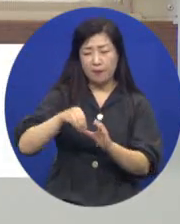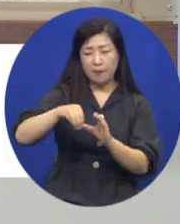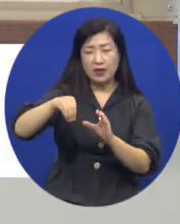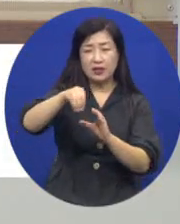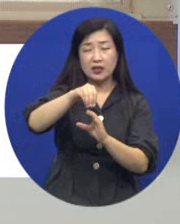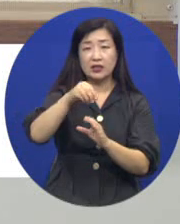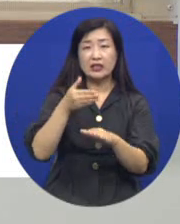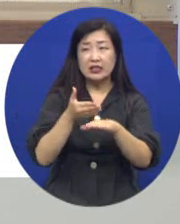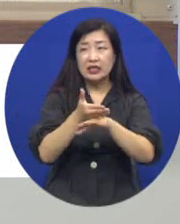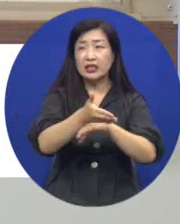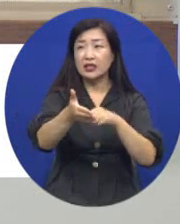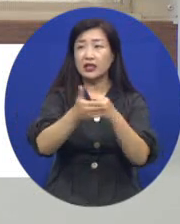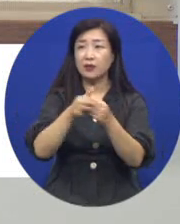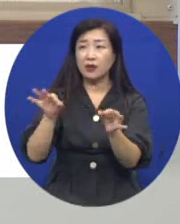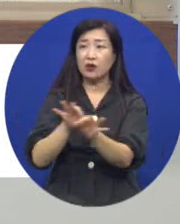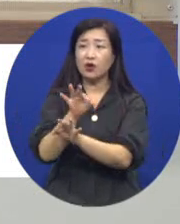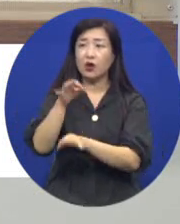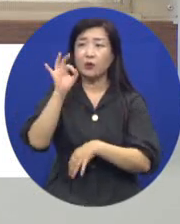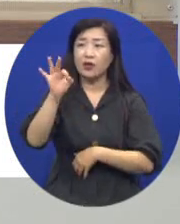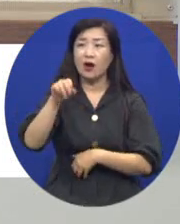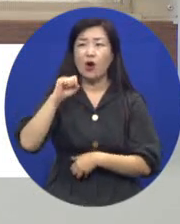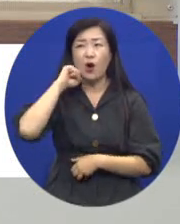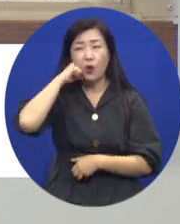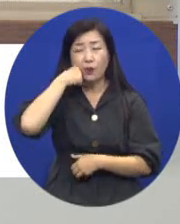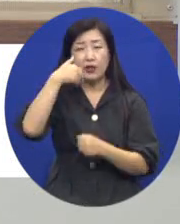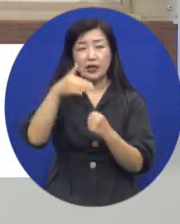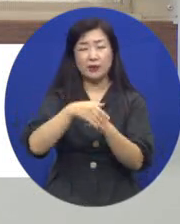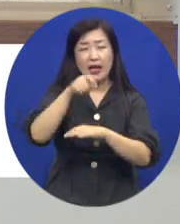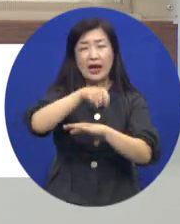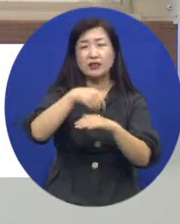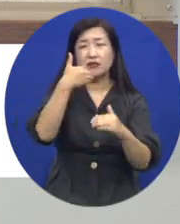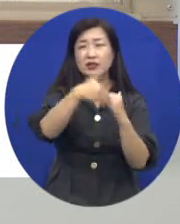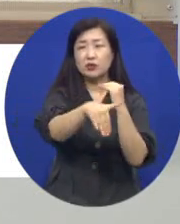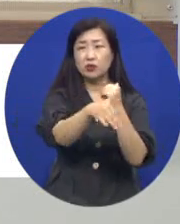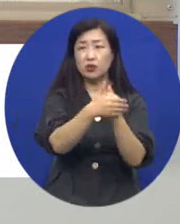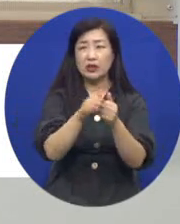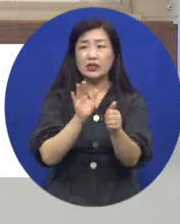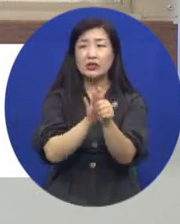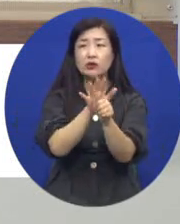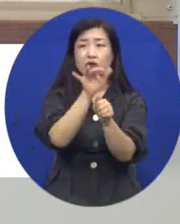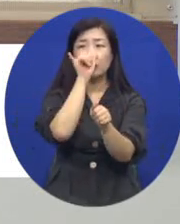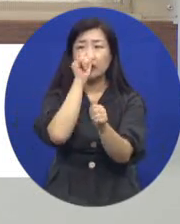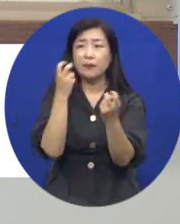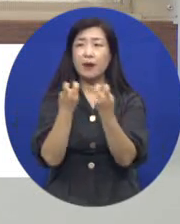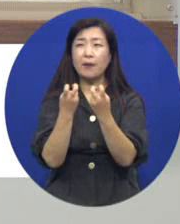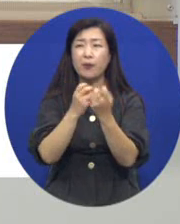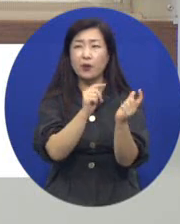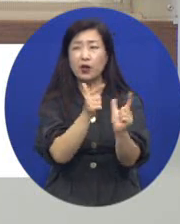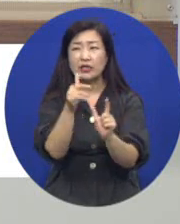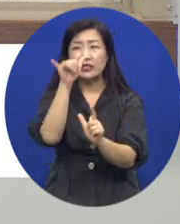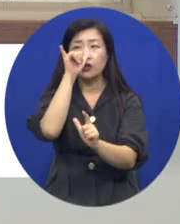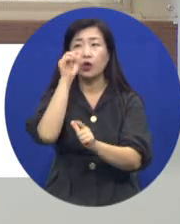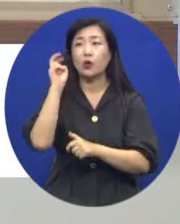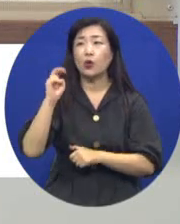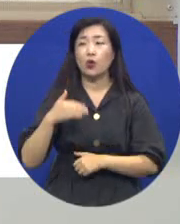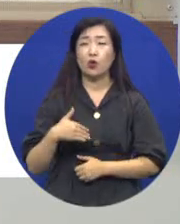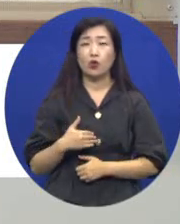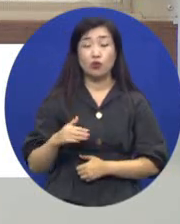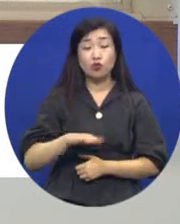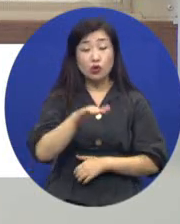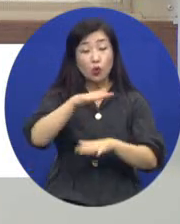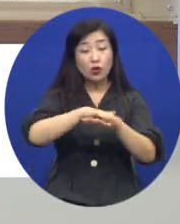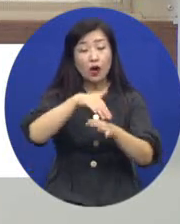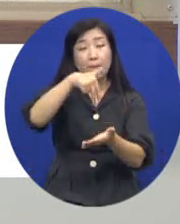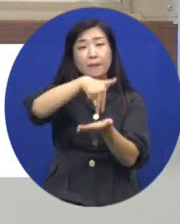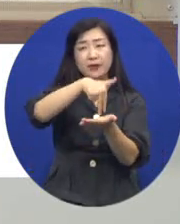인해 가지고 경영비가 어렵다 보니까 행정적으로 지원될 수 있는 방안도 있어야 되고 또